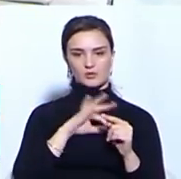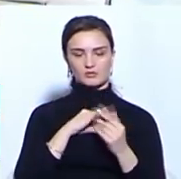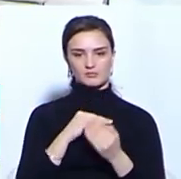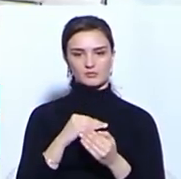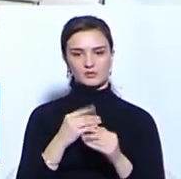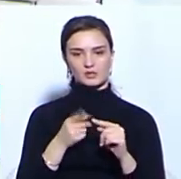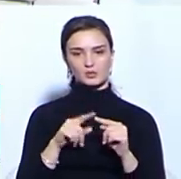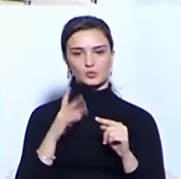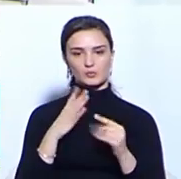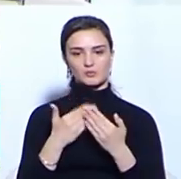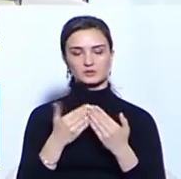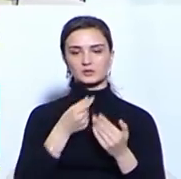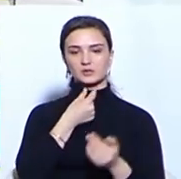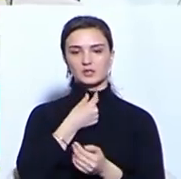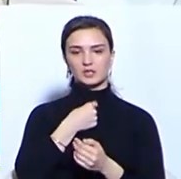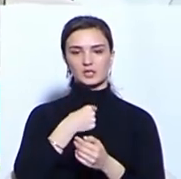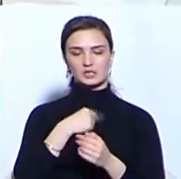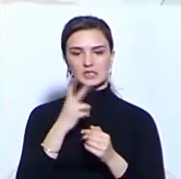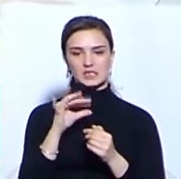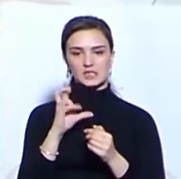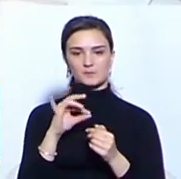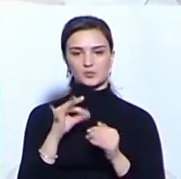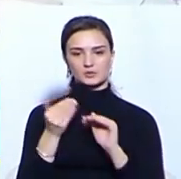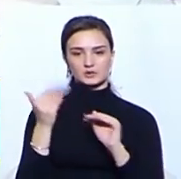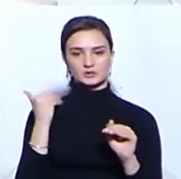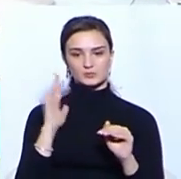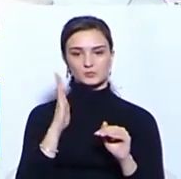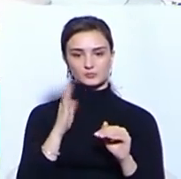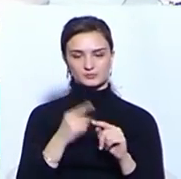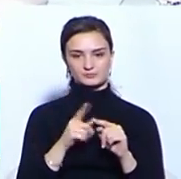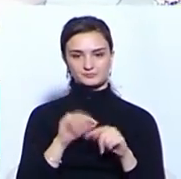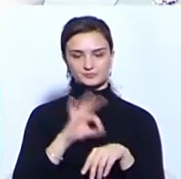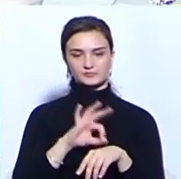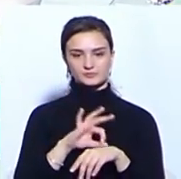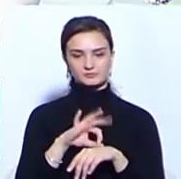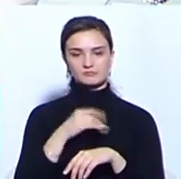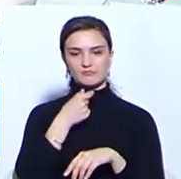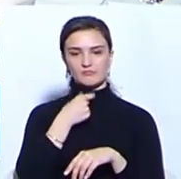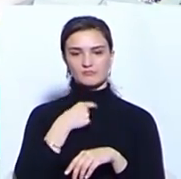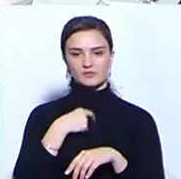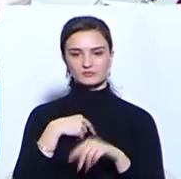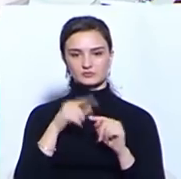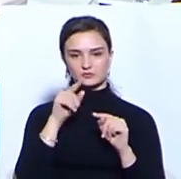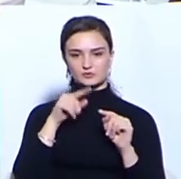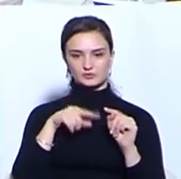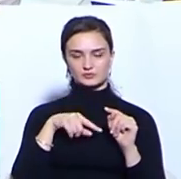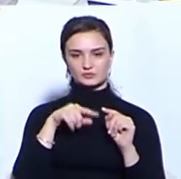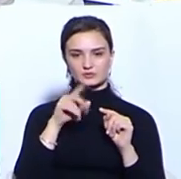გამოყენება. კერძოდ, მაგალითად, საშლოსნოსყელის კიბოსწინარე დაავადებებისათვის, საშლოსნოს ლორწოვანი